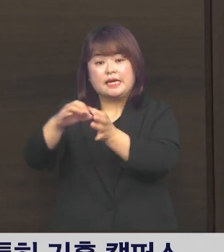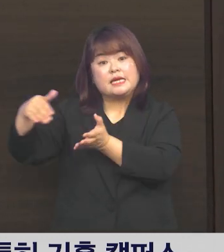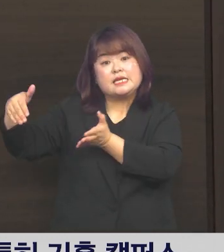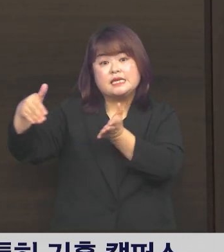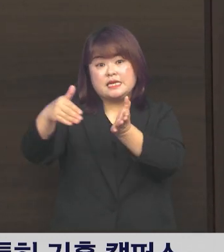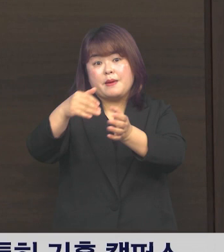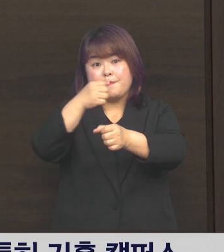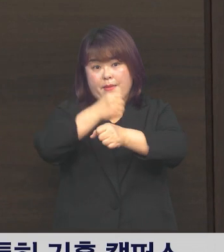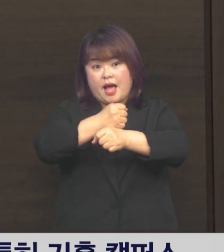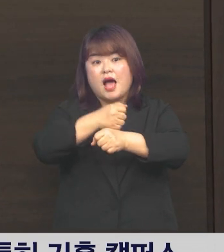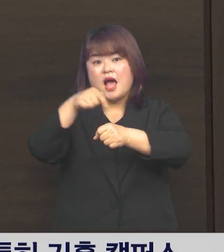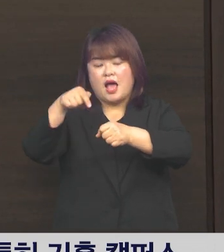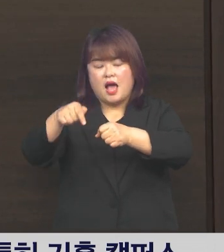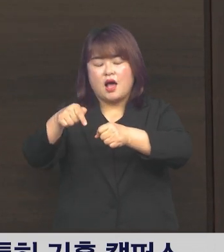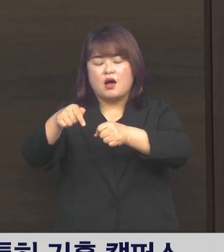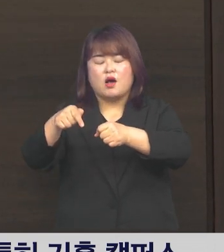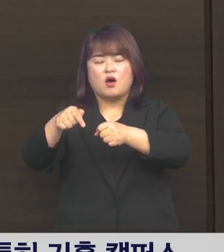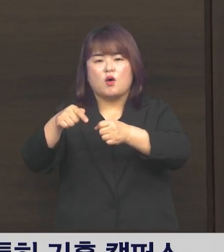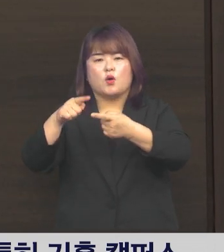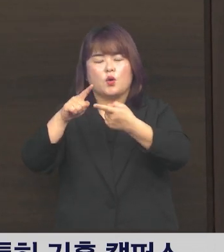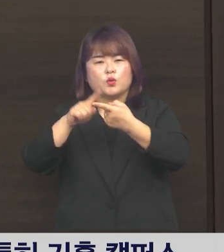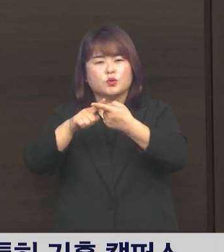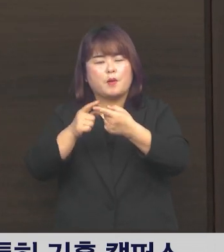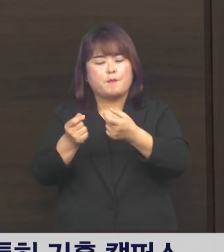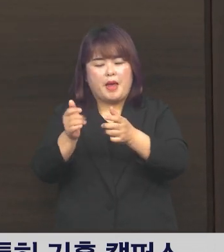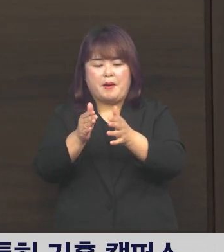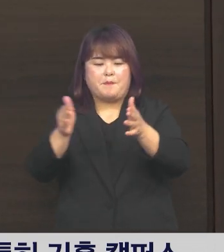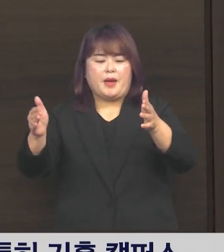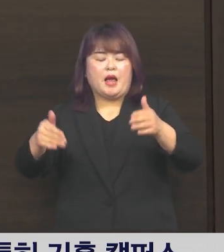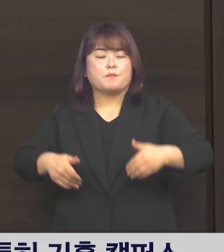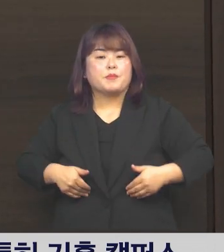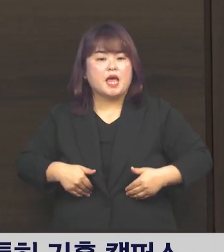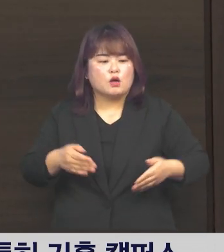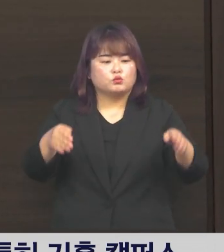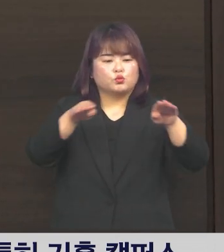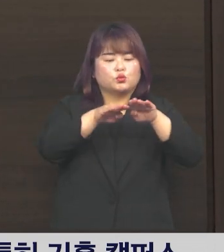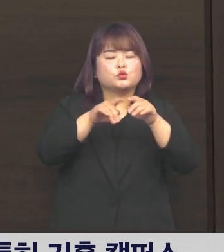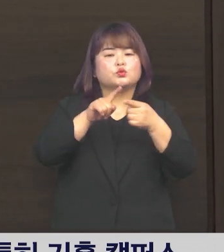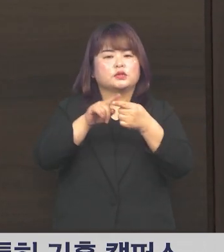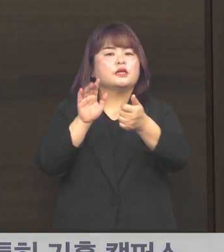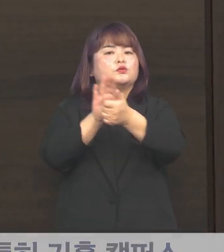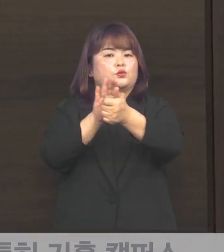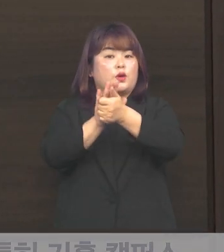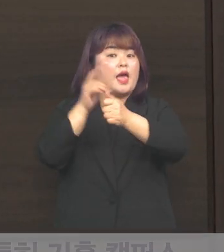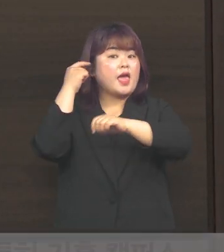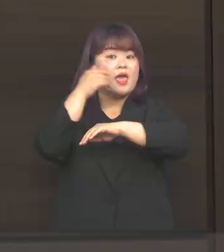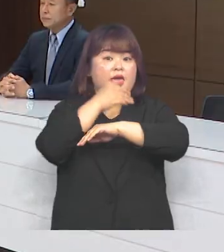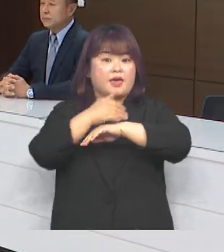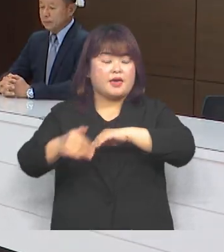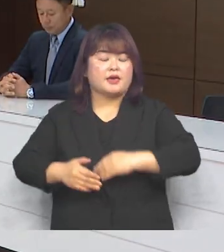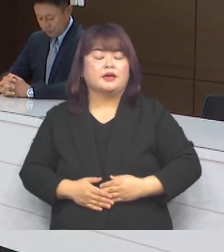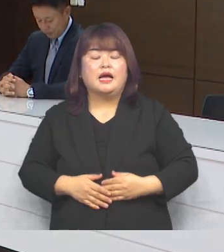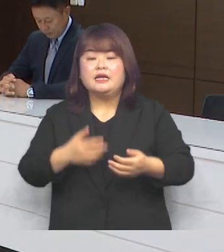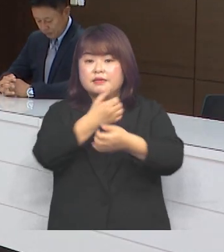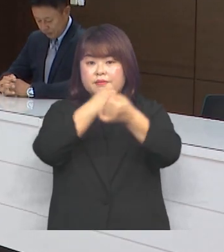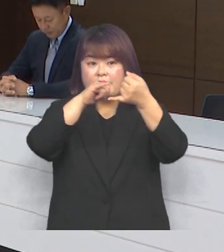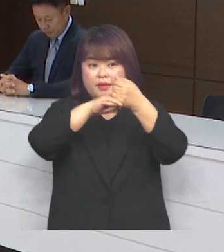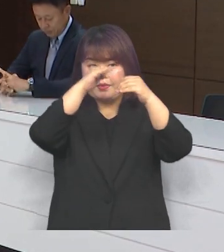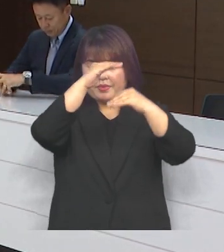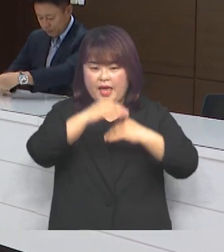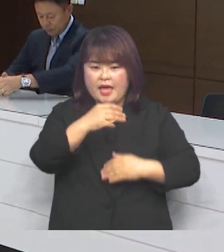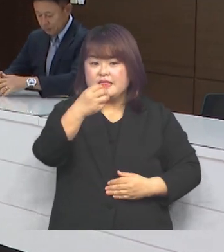연결되는 각종 도로 인프라 확충을 적극적으로 해 나가겠습니다. 협약에